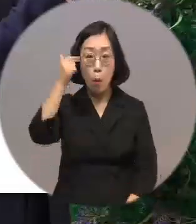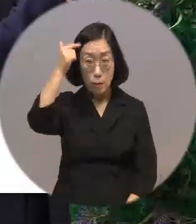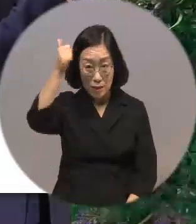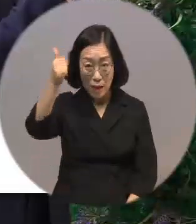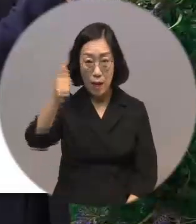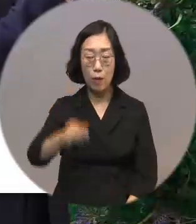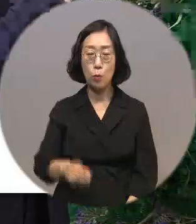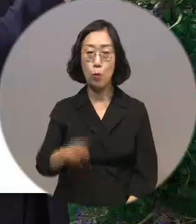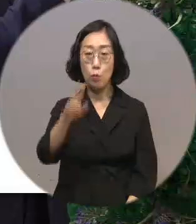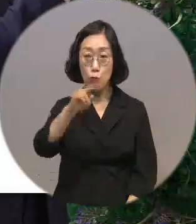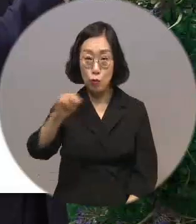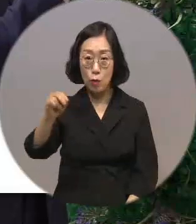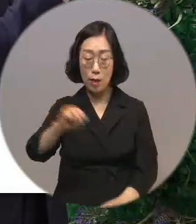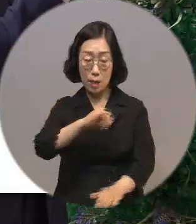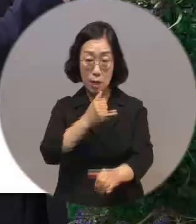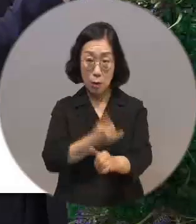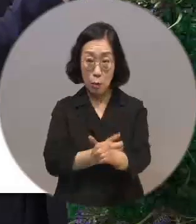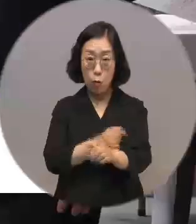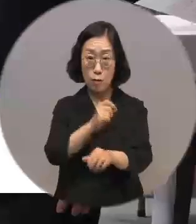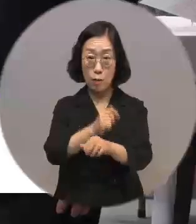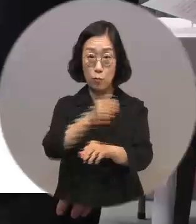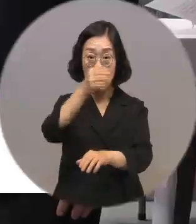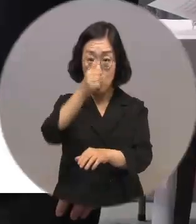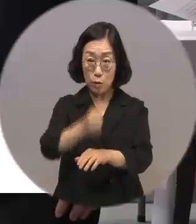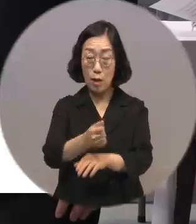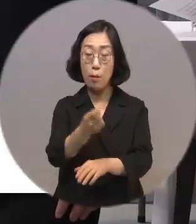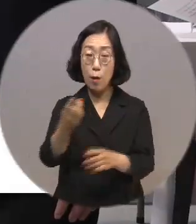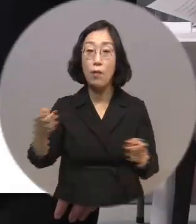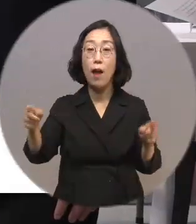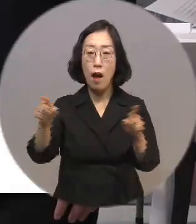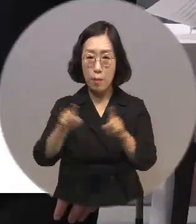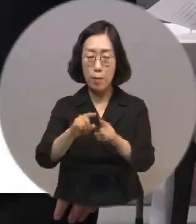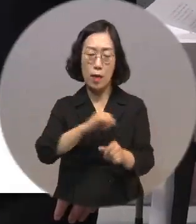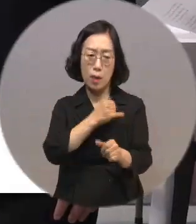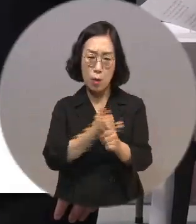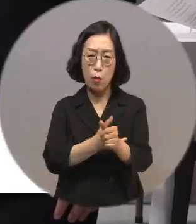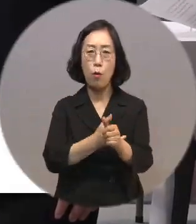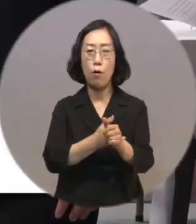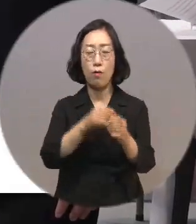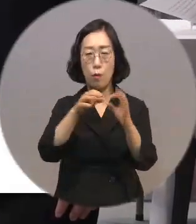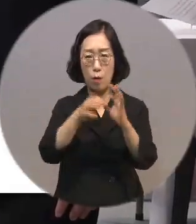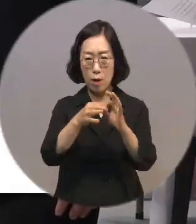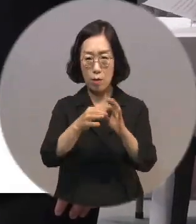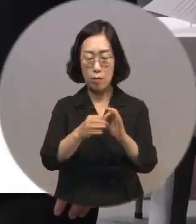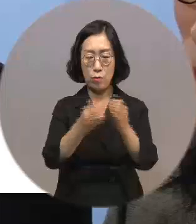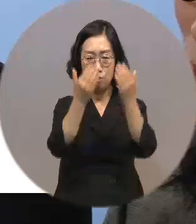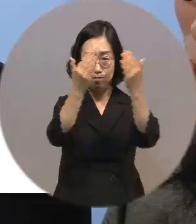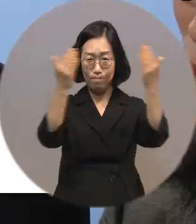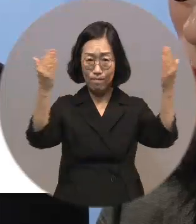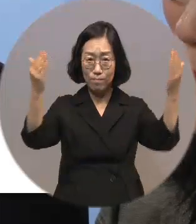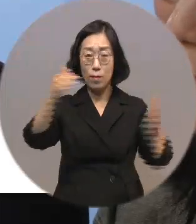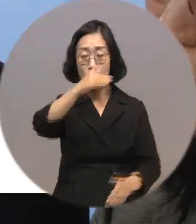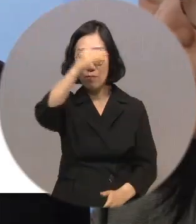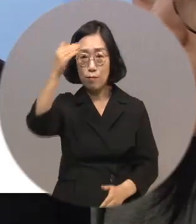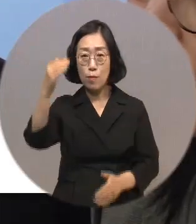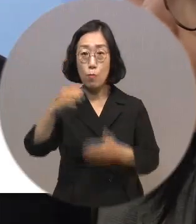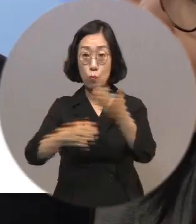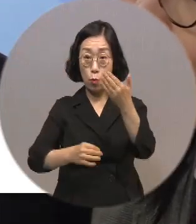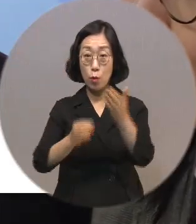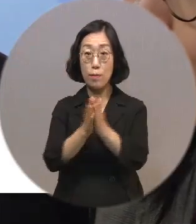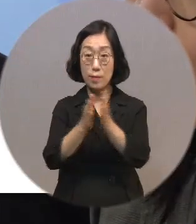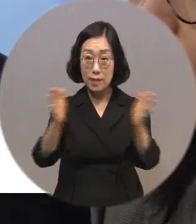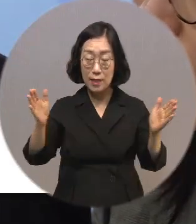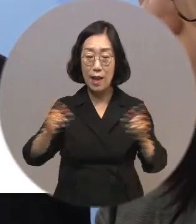희난 유엔 북한인권사무소 소장과 함께 북한인권 전시 프로그램 주민 2.0 개막식에 참석했습니다.